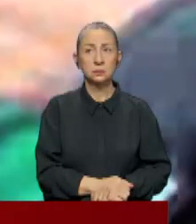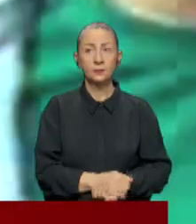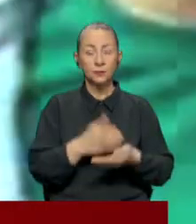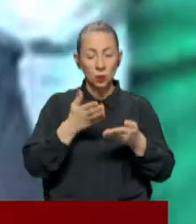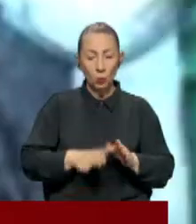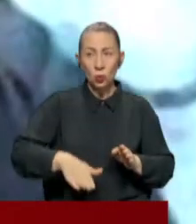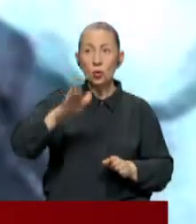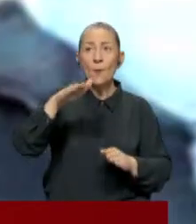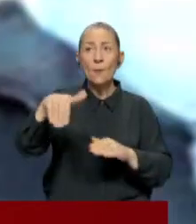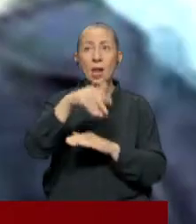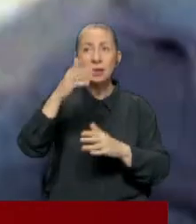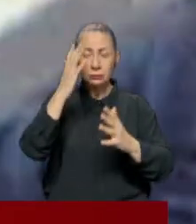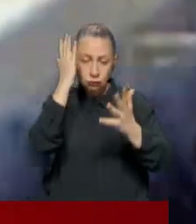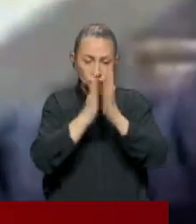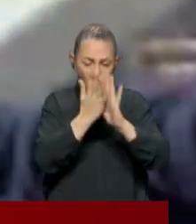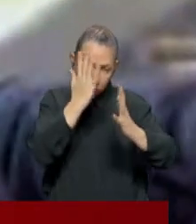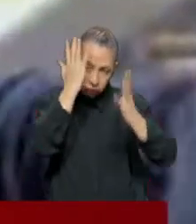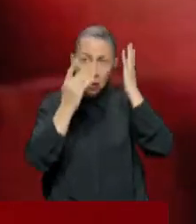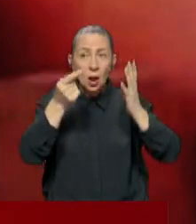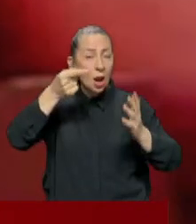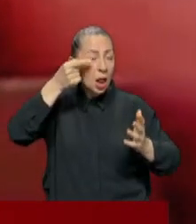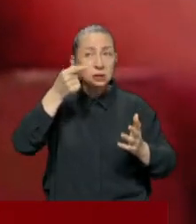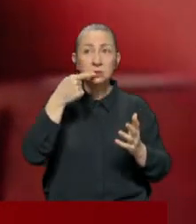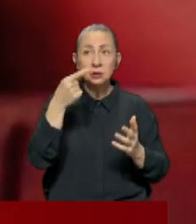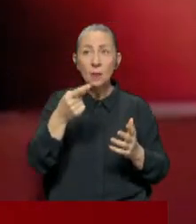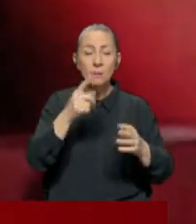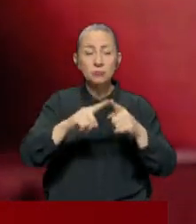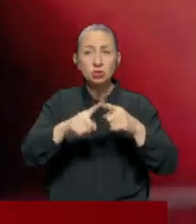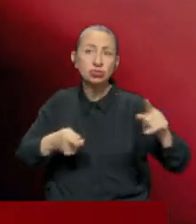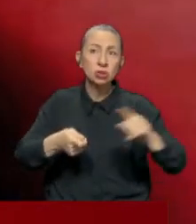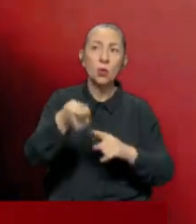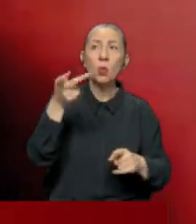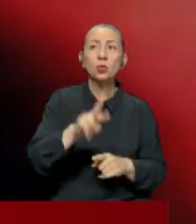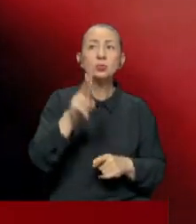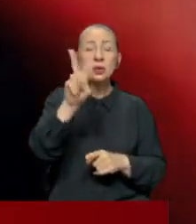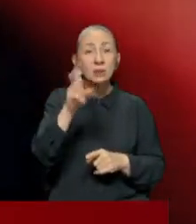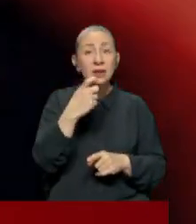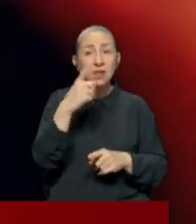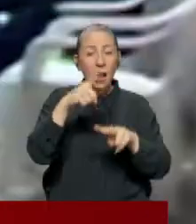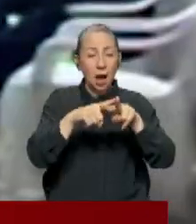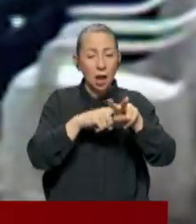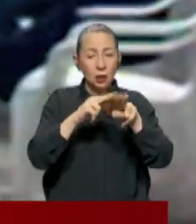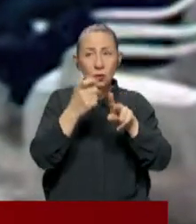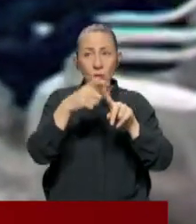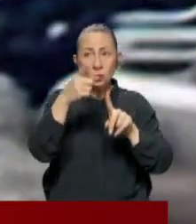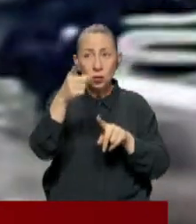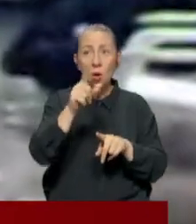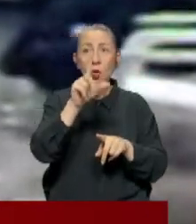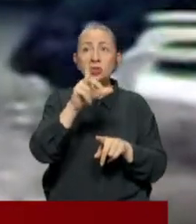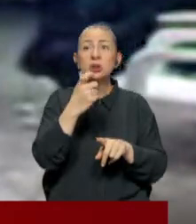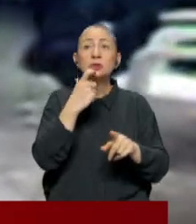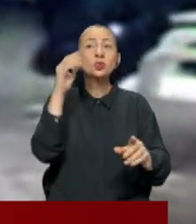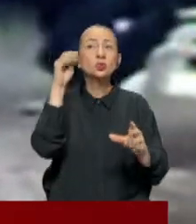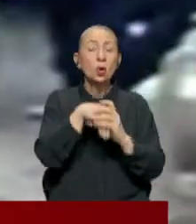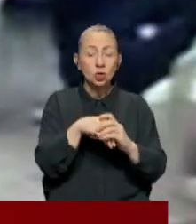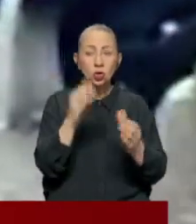Doğup büyüdüğü mahallede saçları jöleli, gözleri lensli diye bıçaklanarak öldürülmüştü 20 yaşındaki Aykut Alıcı. 13 yılın